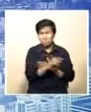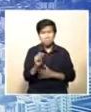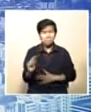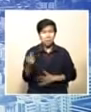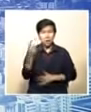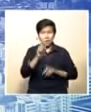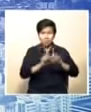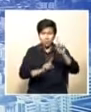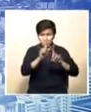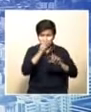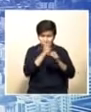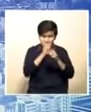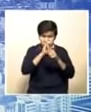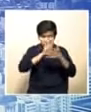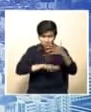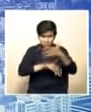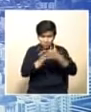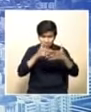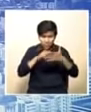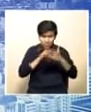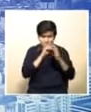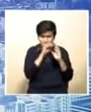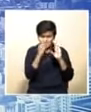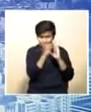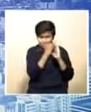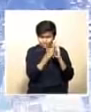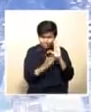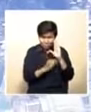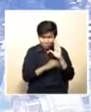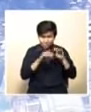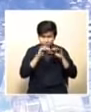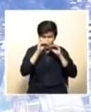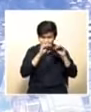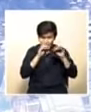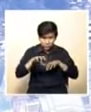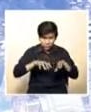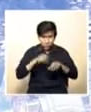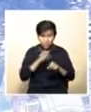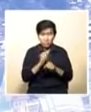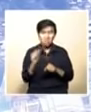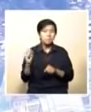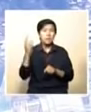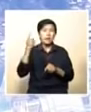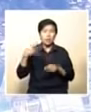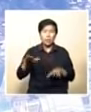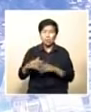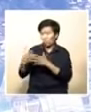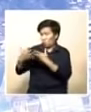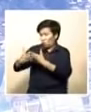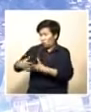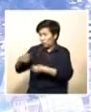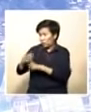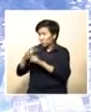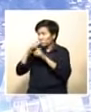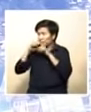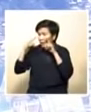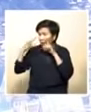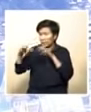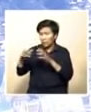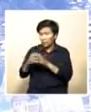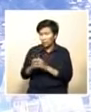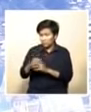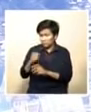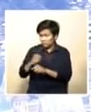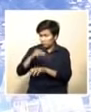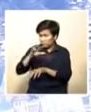ชิ้นโดยประมาณก็มาจัดทำแผนในการจ่ายหน้ากากวันต่อวันและต่อไ